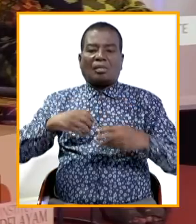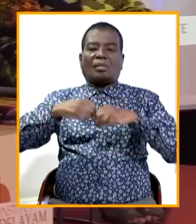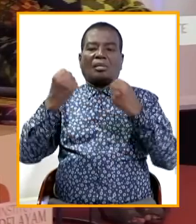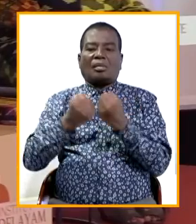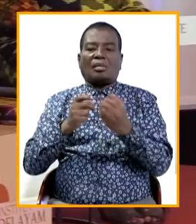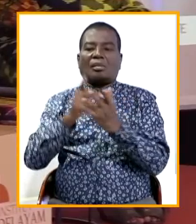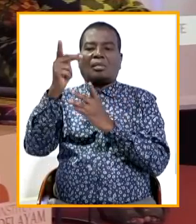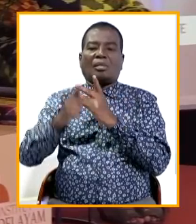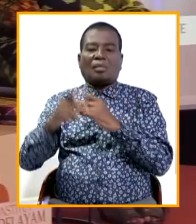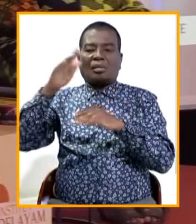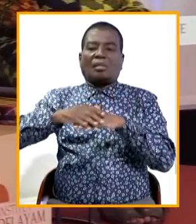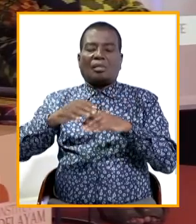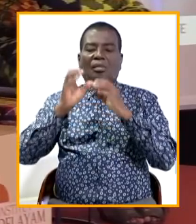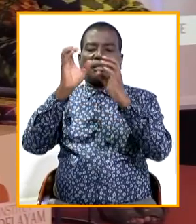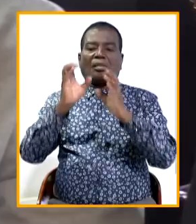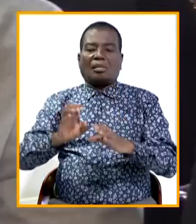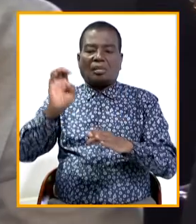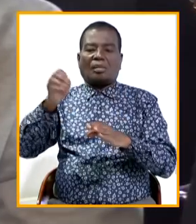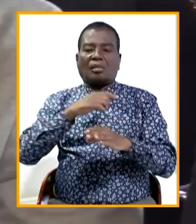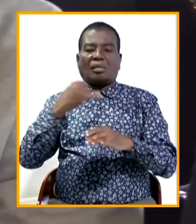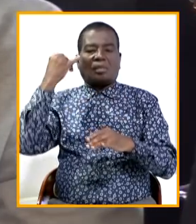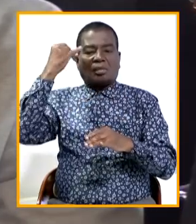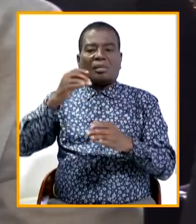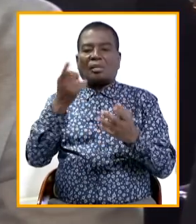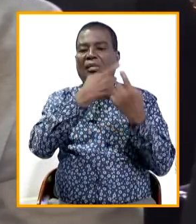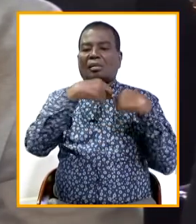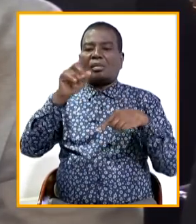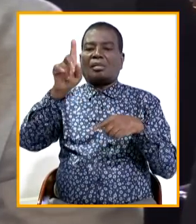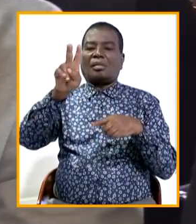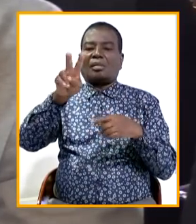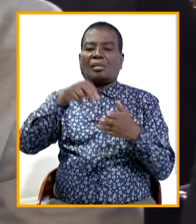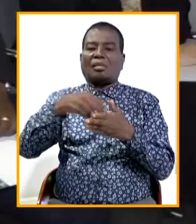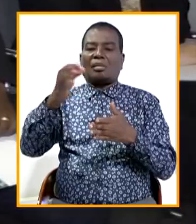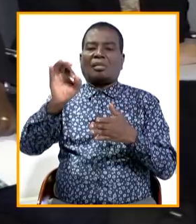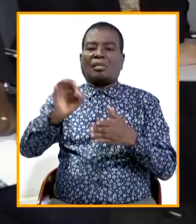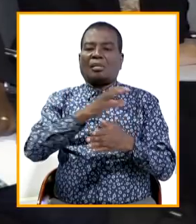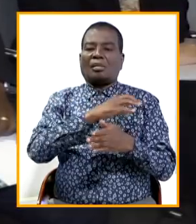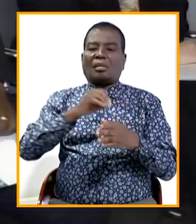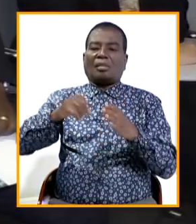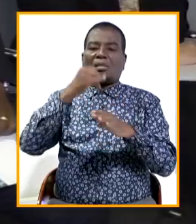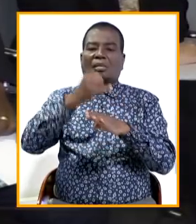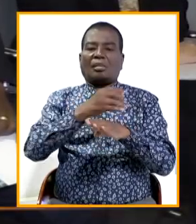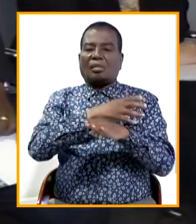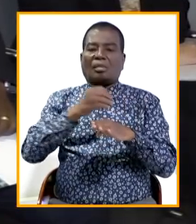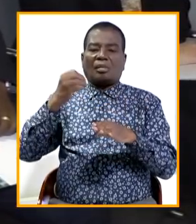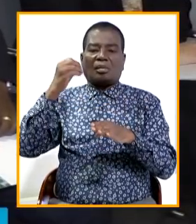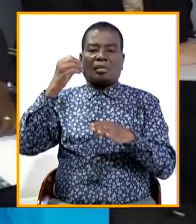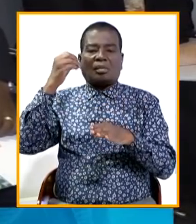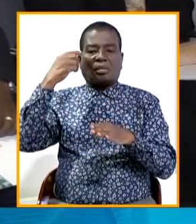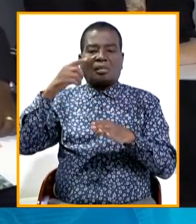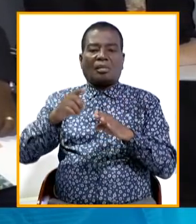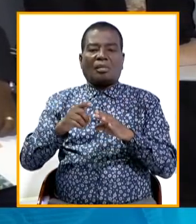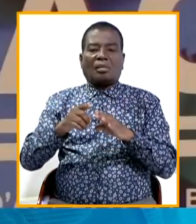Ce programme sur la citoyenneté a été initié depuis 2019 par l'Institut Delayan et Friedrich Naumann